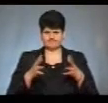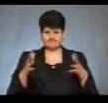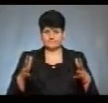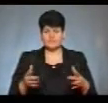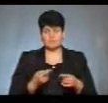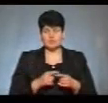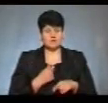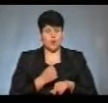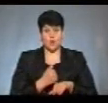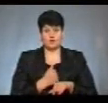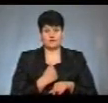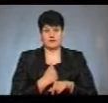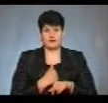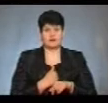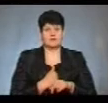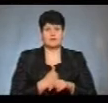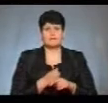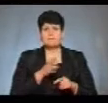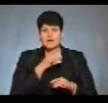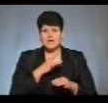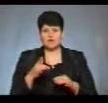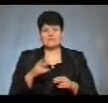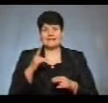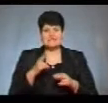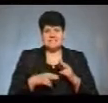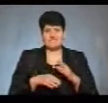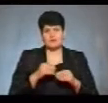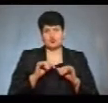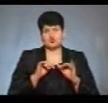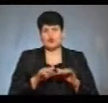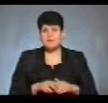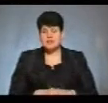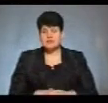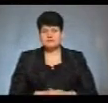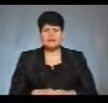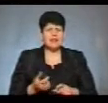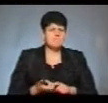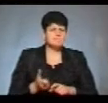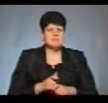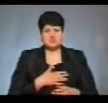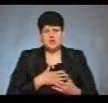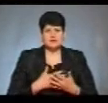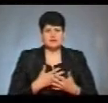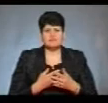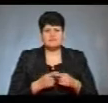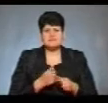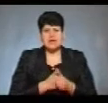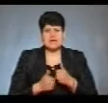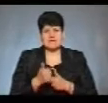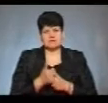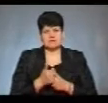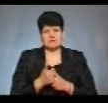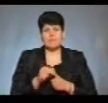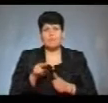основна фаза фактично виборчої кампанії, завершальна. От, найбільш активні це є фактично це лідери, це є